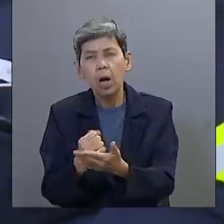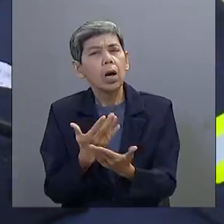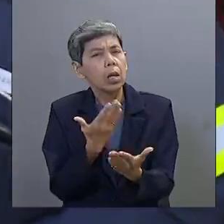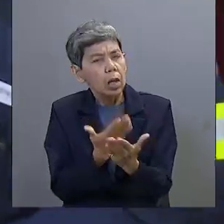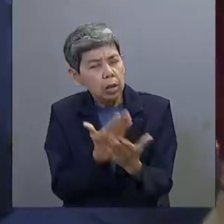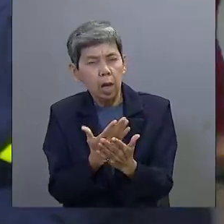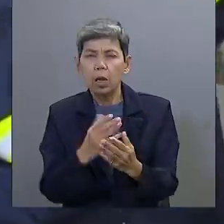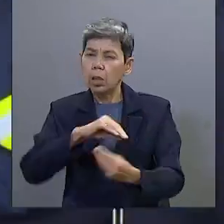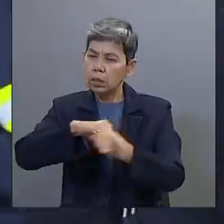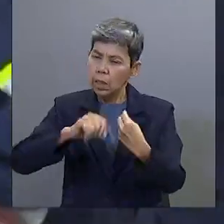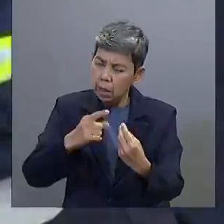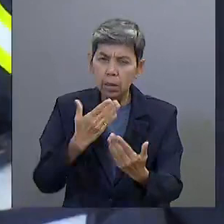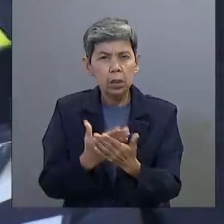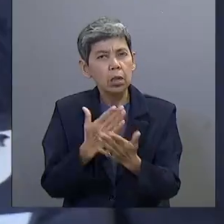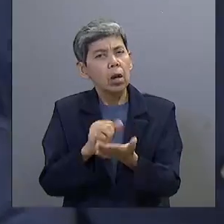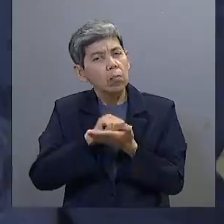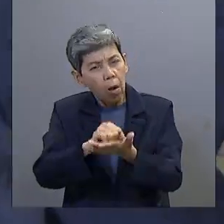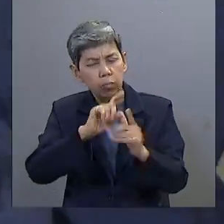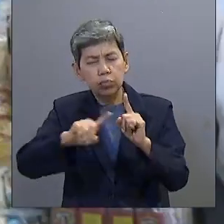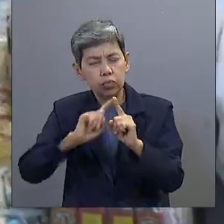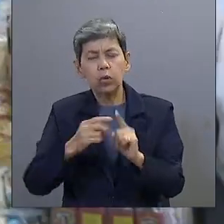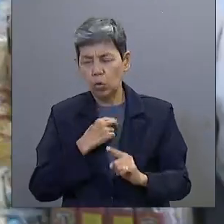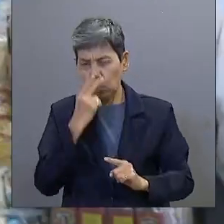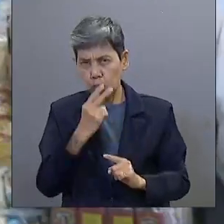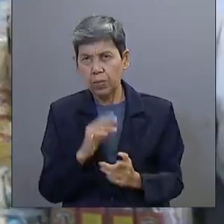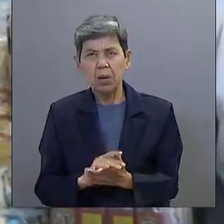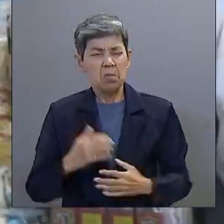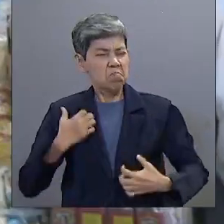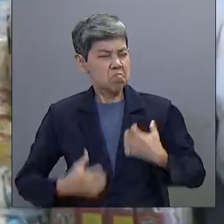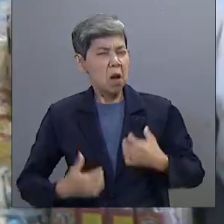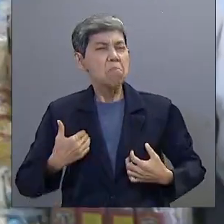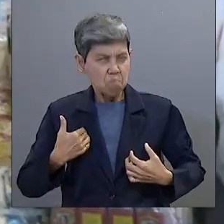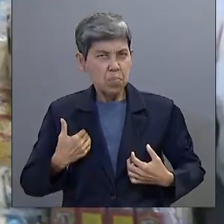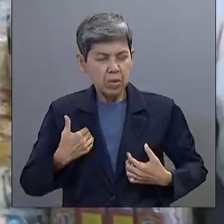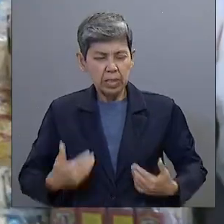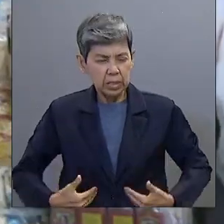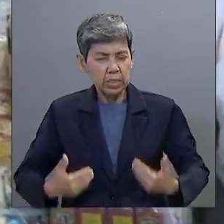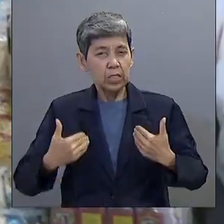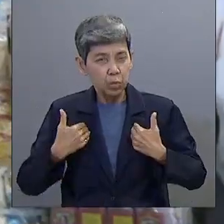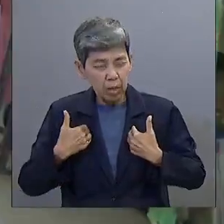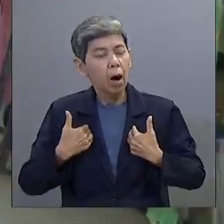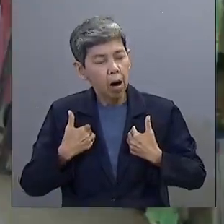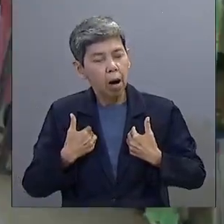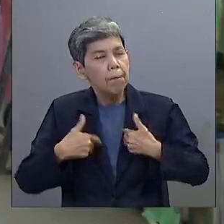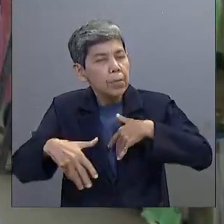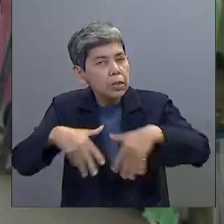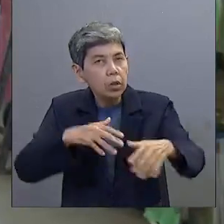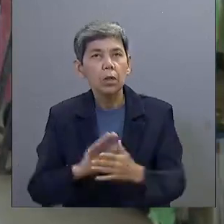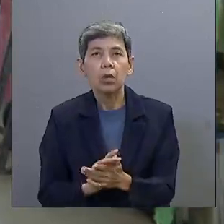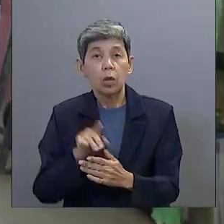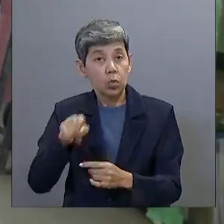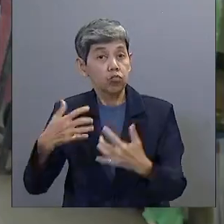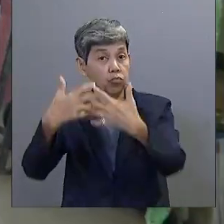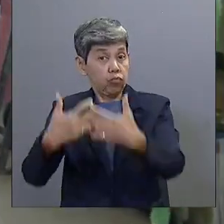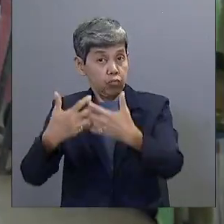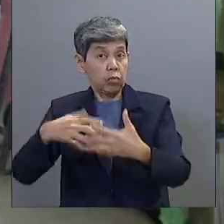ต้นทุนทั้งสินค้าและบริการที่สูงขึ้นอย่างต่อเนื่องความเดือดร้อนกับการใช้ชีวิตประจำวันนะคะส่วนภาคอุตสาหกรรมก็ต้